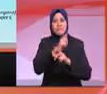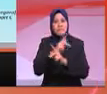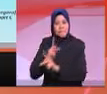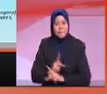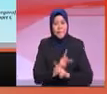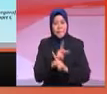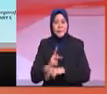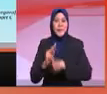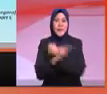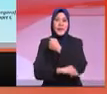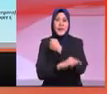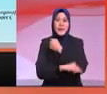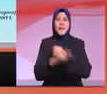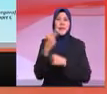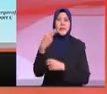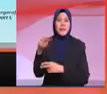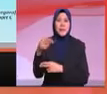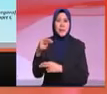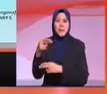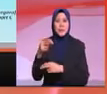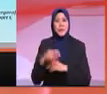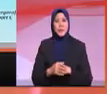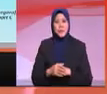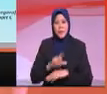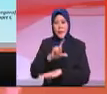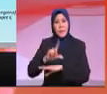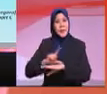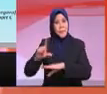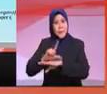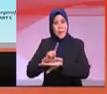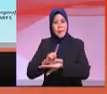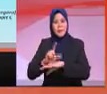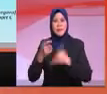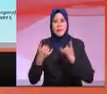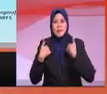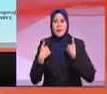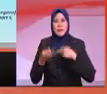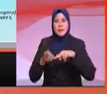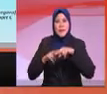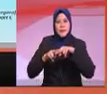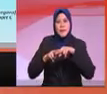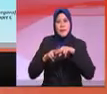melindungi negeri-negeri yang hijau. Dan juga di Labuan ada peningkatan kes, tapi